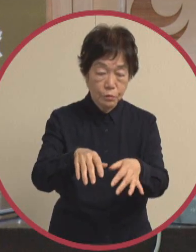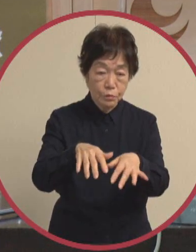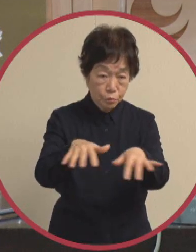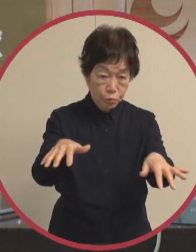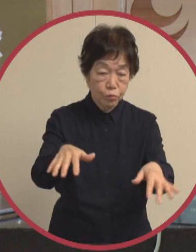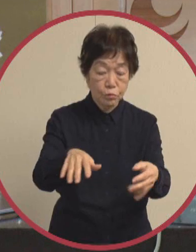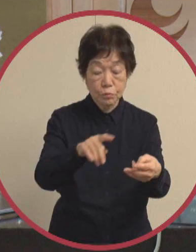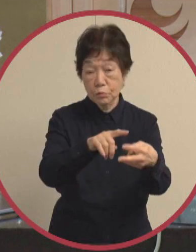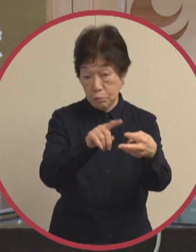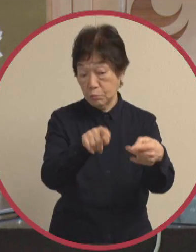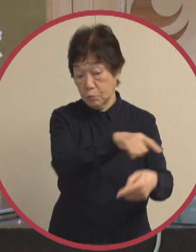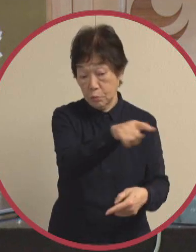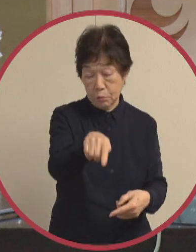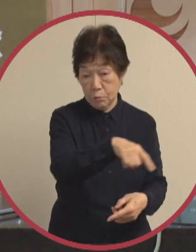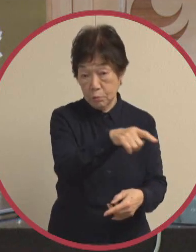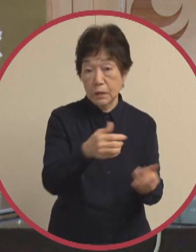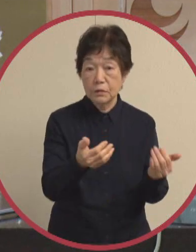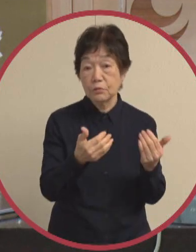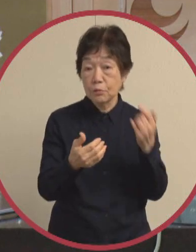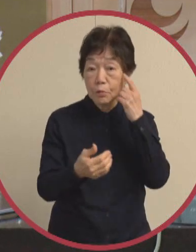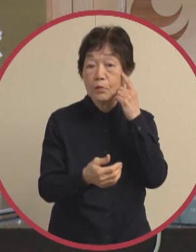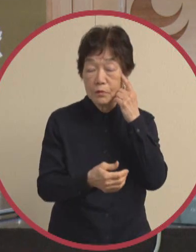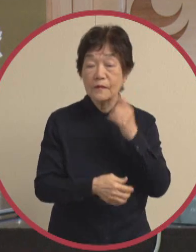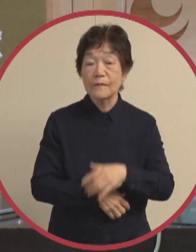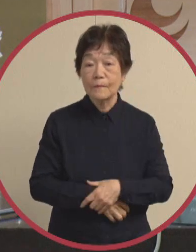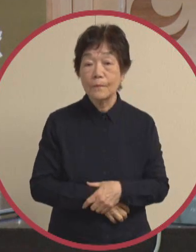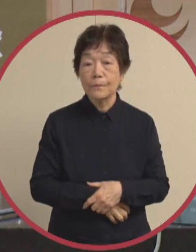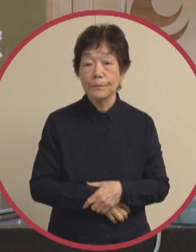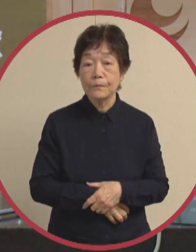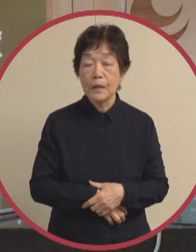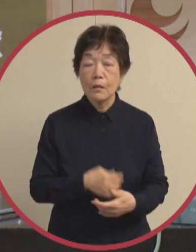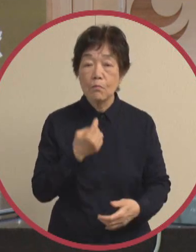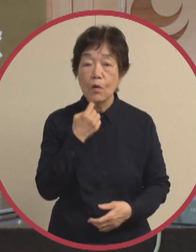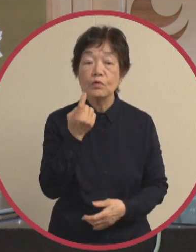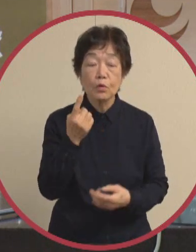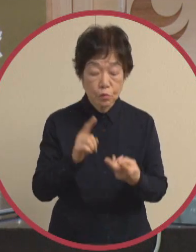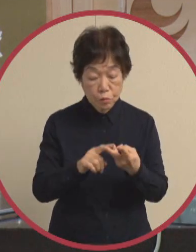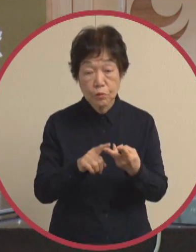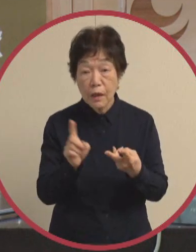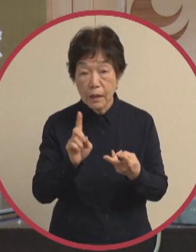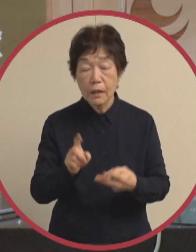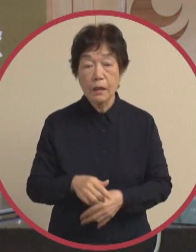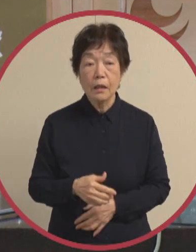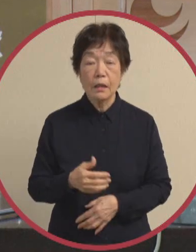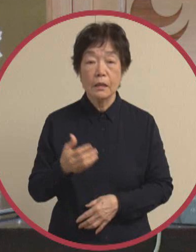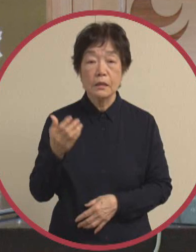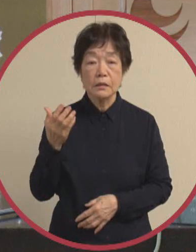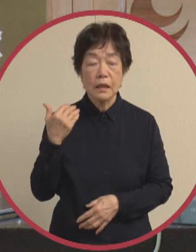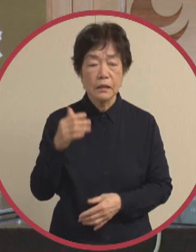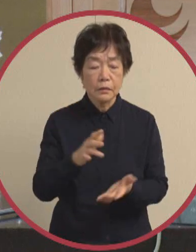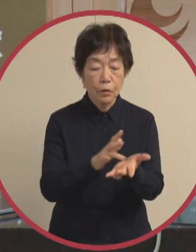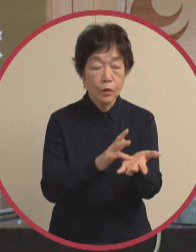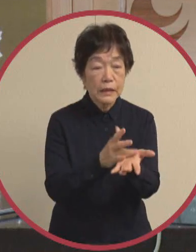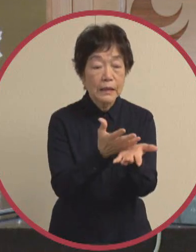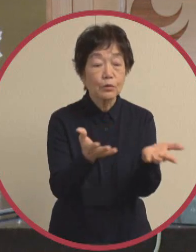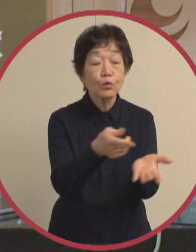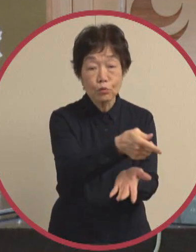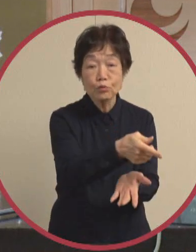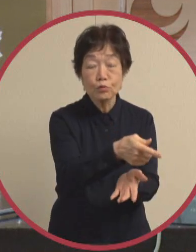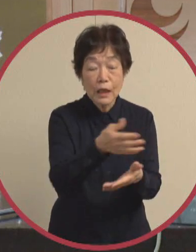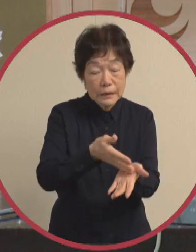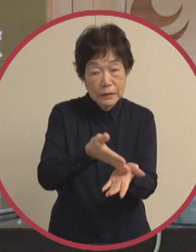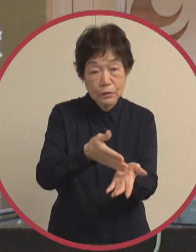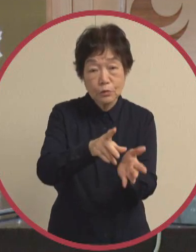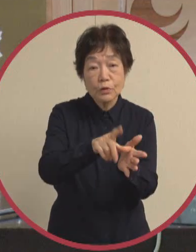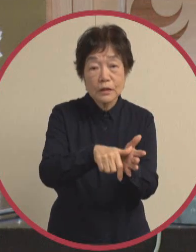なことが一つ有効になるんじゃないかなというふうには考えています。それからもう一つはですね、先ほどあの薬局のところでもありましたけども